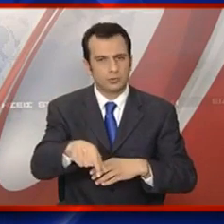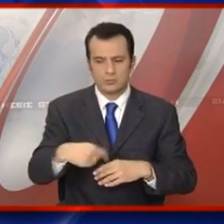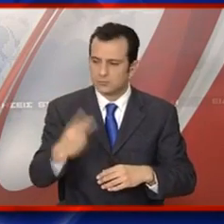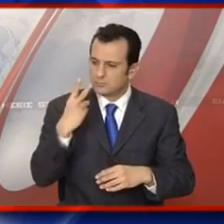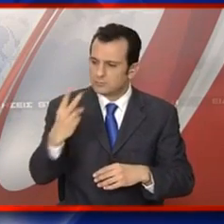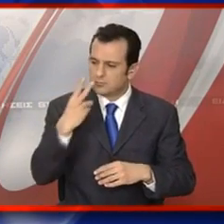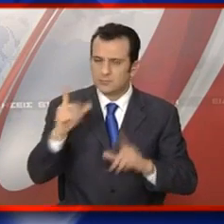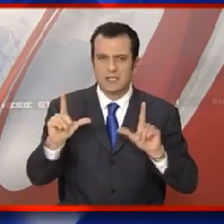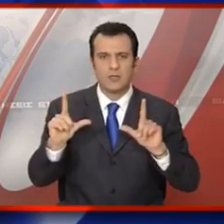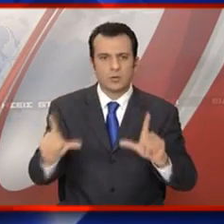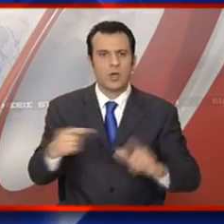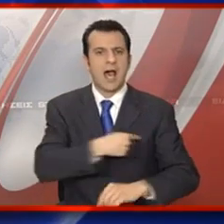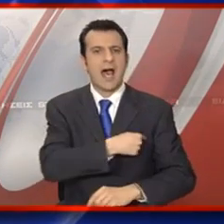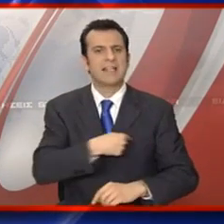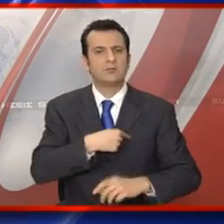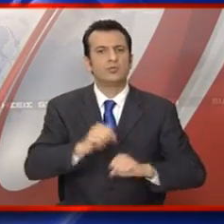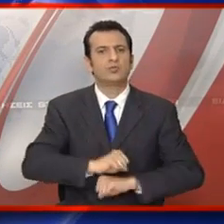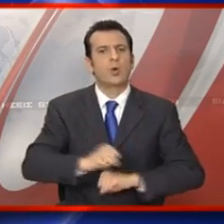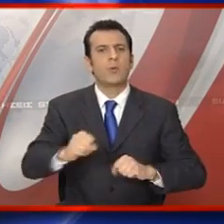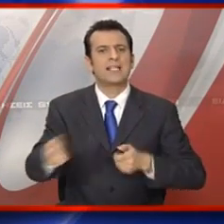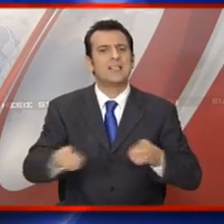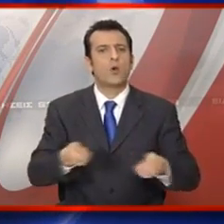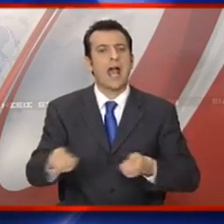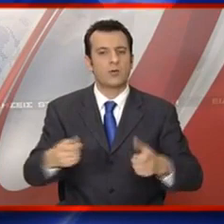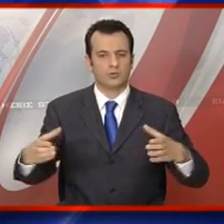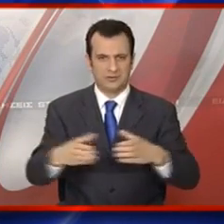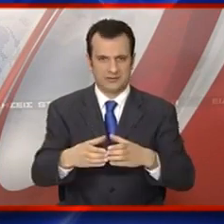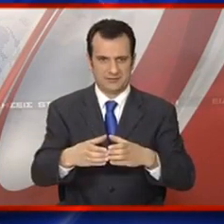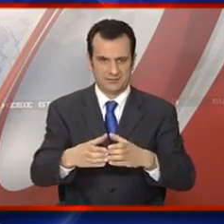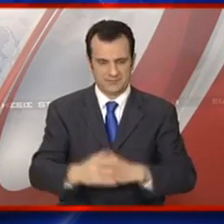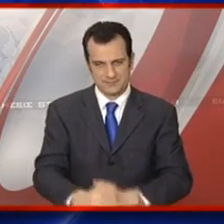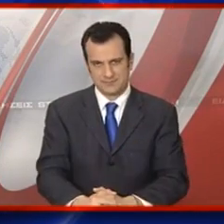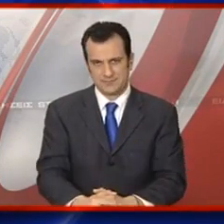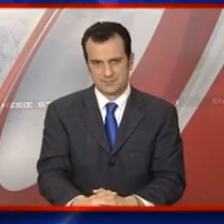μπροστά. Δηλαδή του αρχηγού της τρομοκρατικής οργάνωσης.